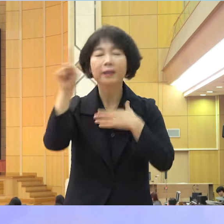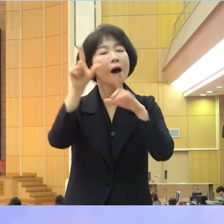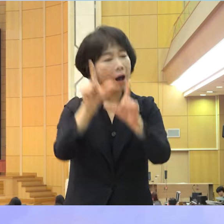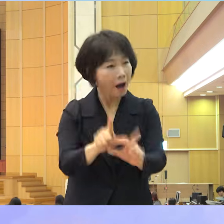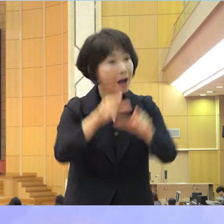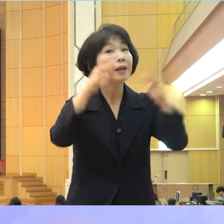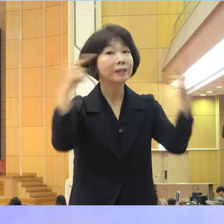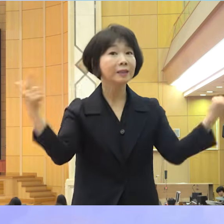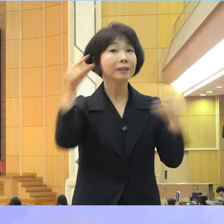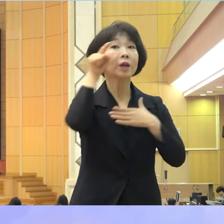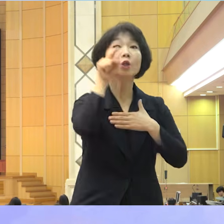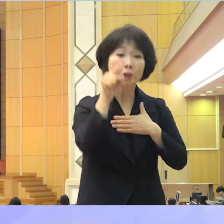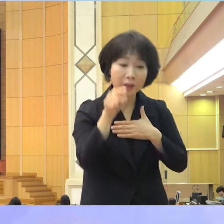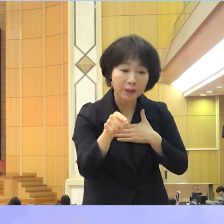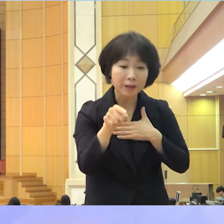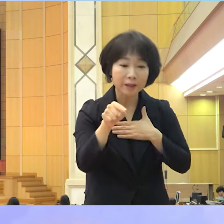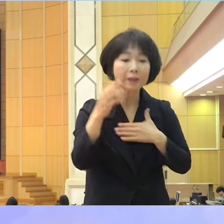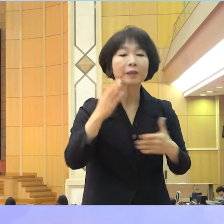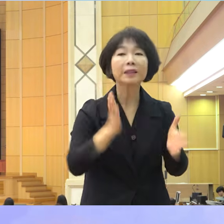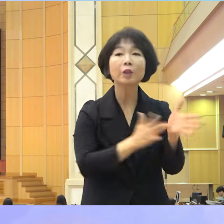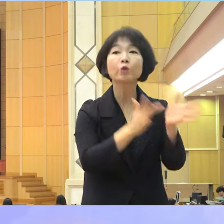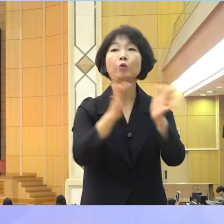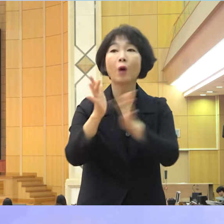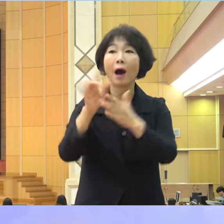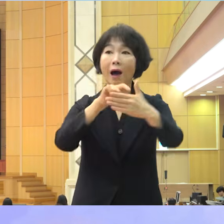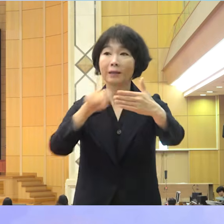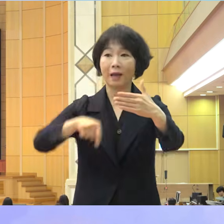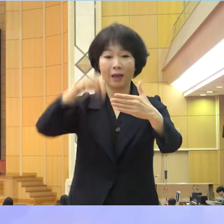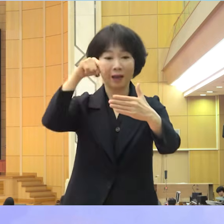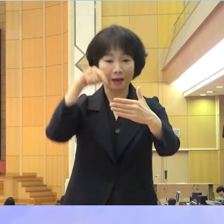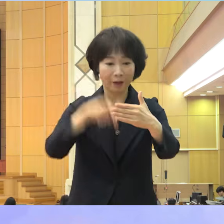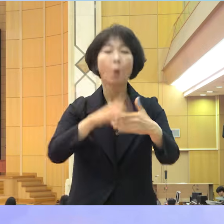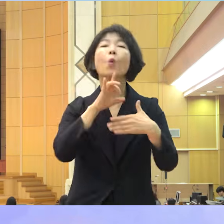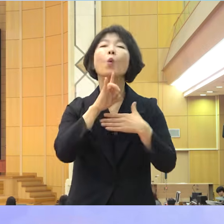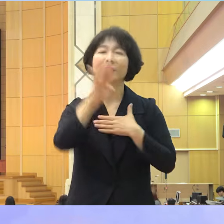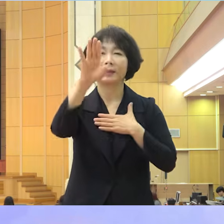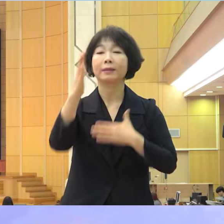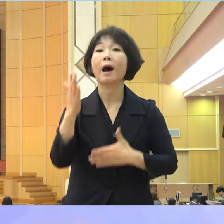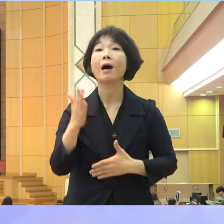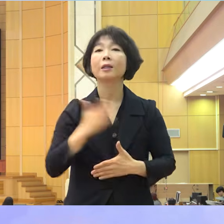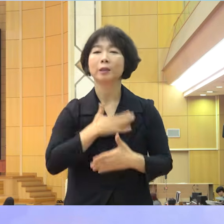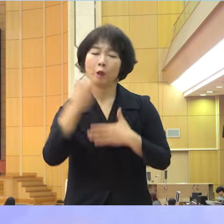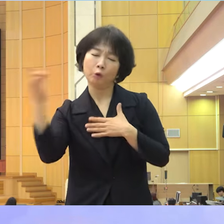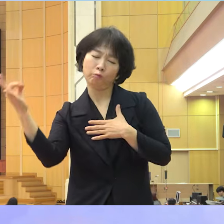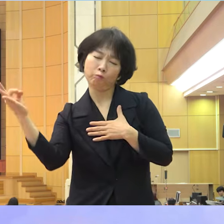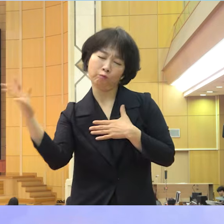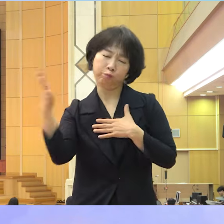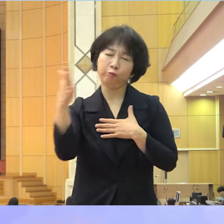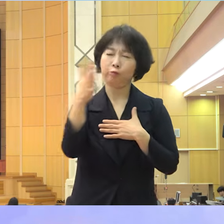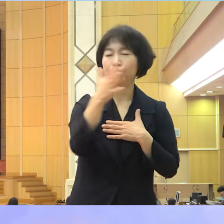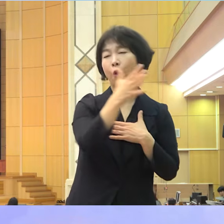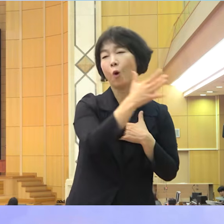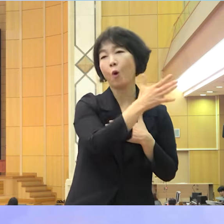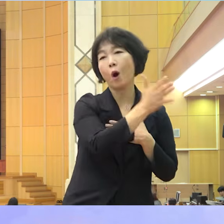부족하지 않는 것은 예수 안에 오직 나는